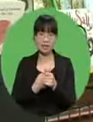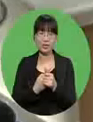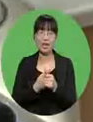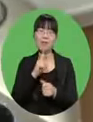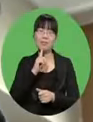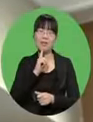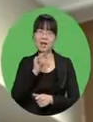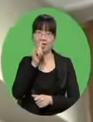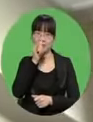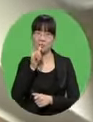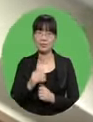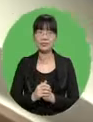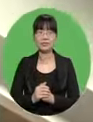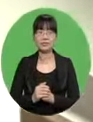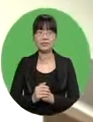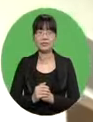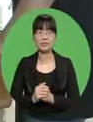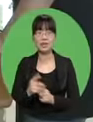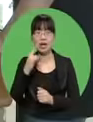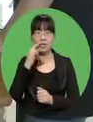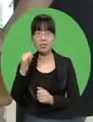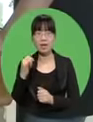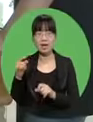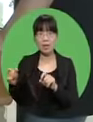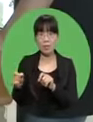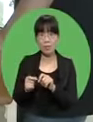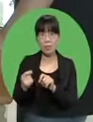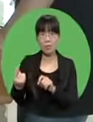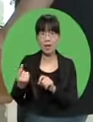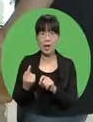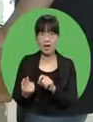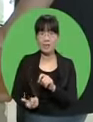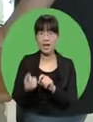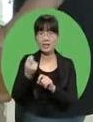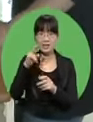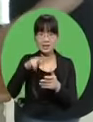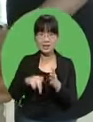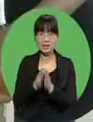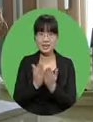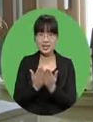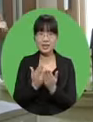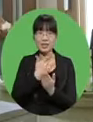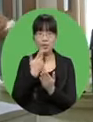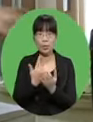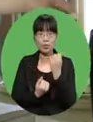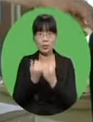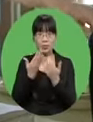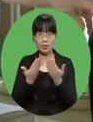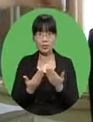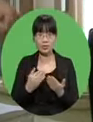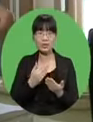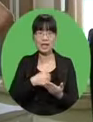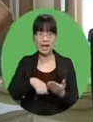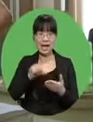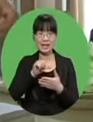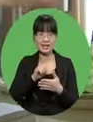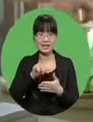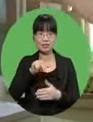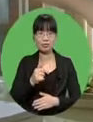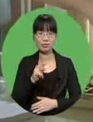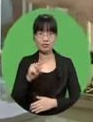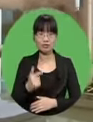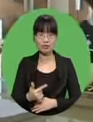되었는데요. 어느새 엄마 옆으로 와 방금 읽은 책을 영어로 설명해주는 준현이.